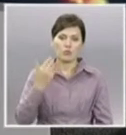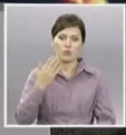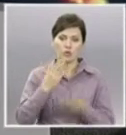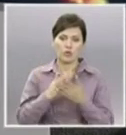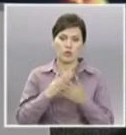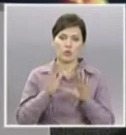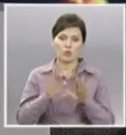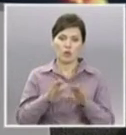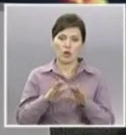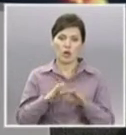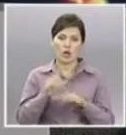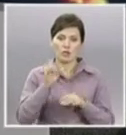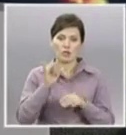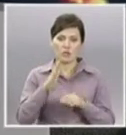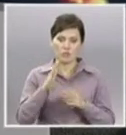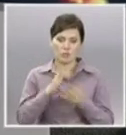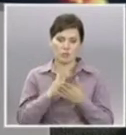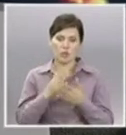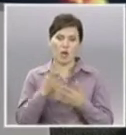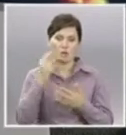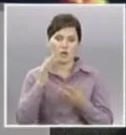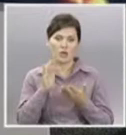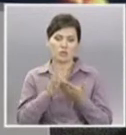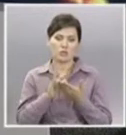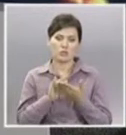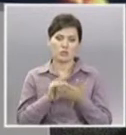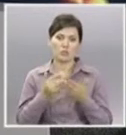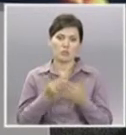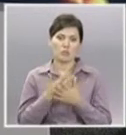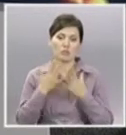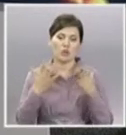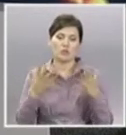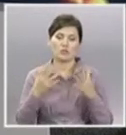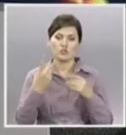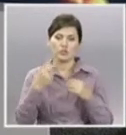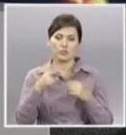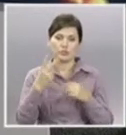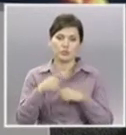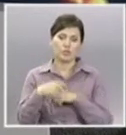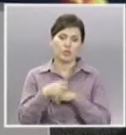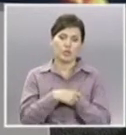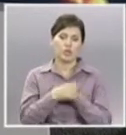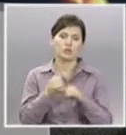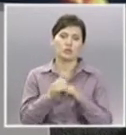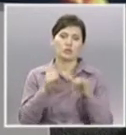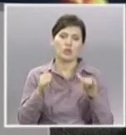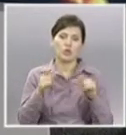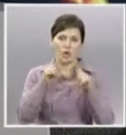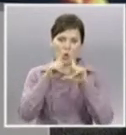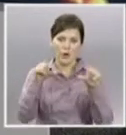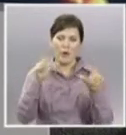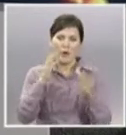қана осы мұрағат архив. Алматы қаласында жаңадан үлкен 22 мың шаршы метрден асатын жаңа мұрағат